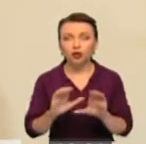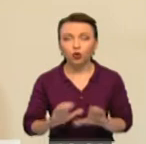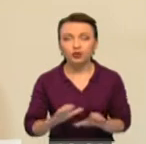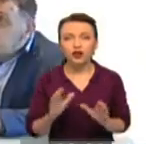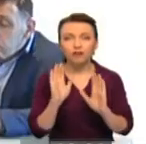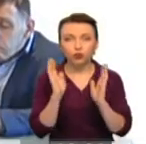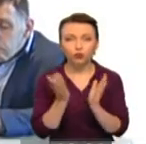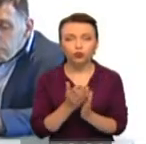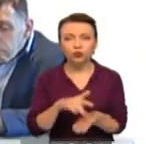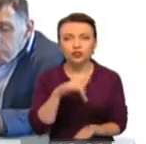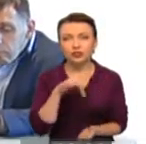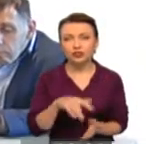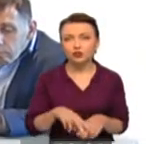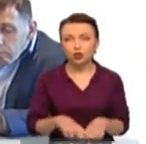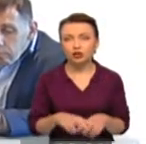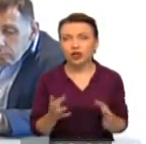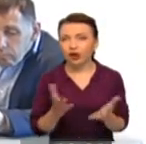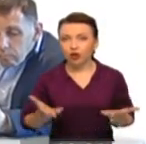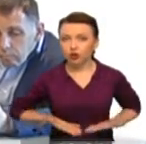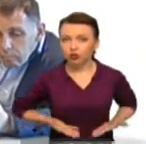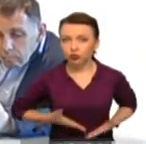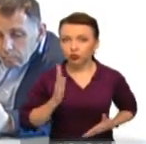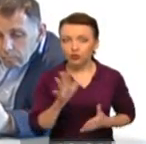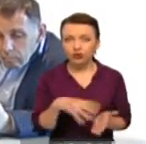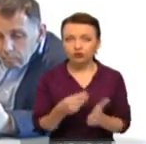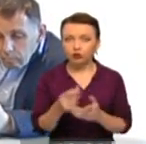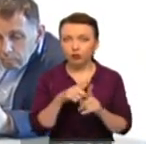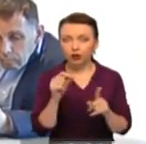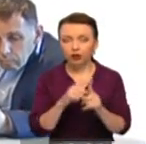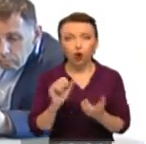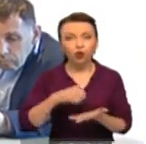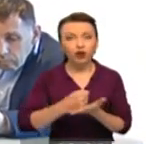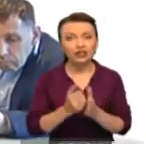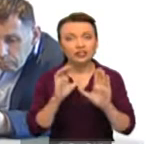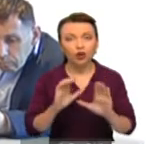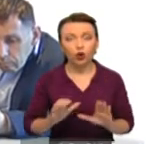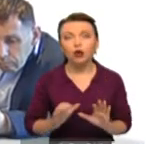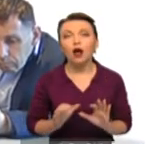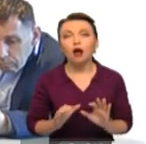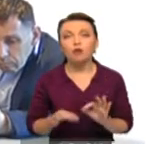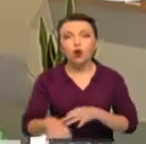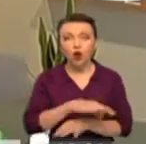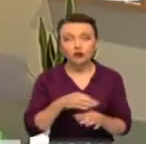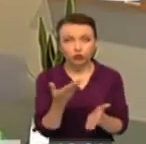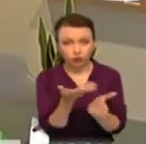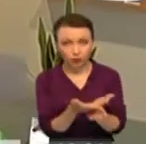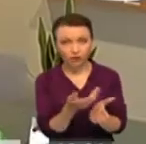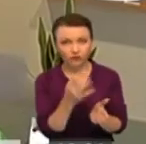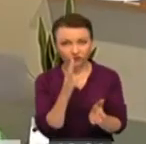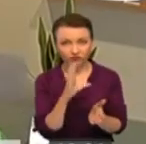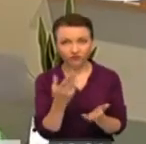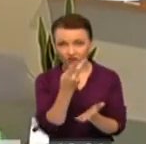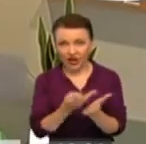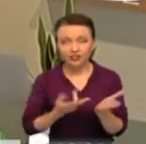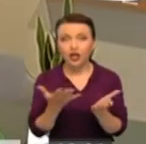у центрі столиці, яка житиме за особливими правилами. Тож ухвалювати законопроект у тому вигляді, в якому він є